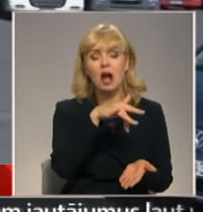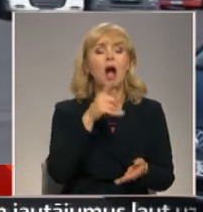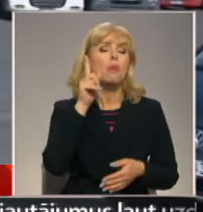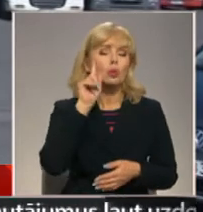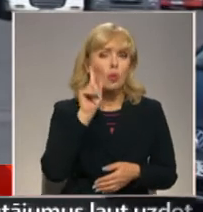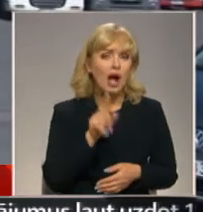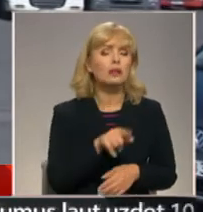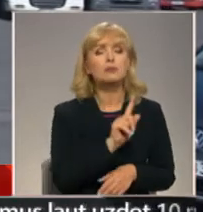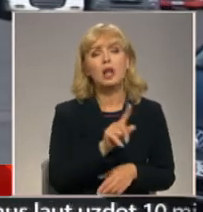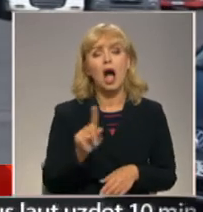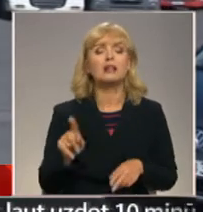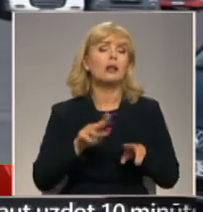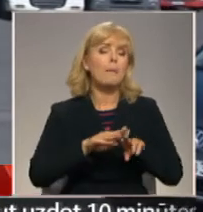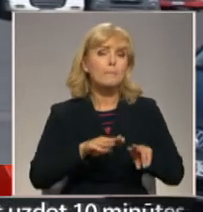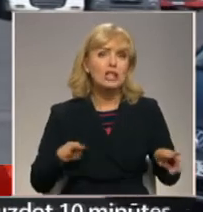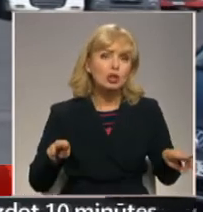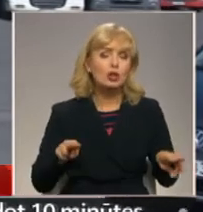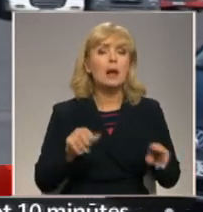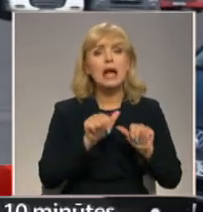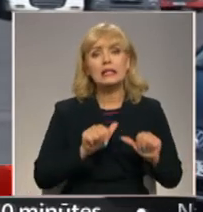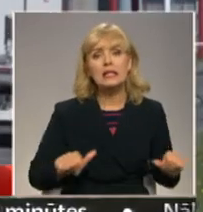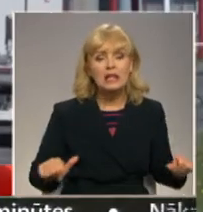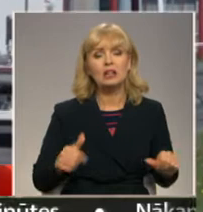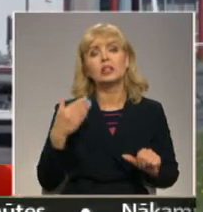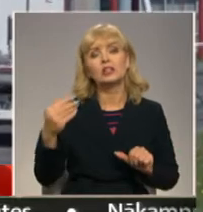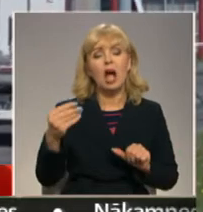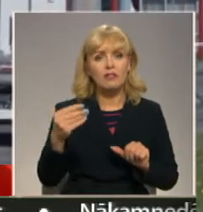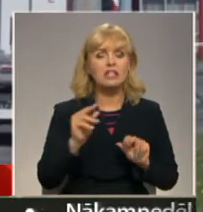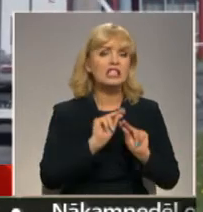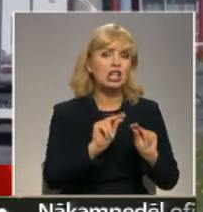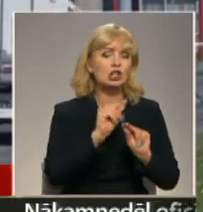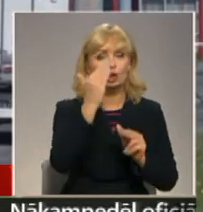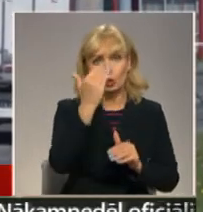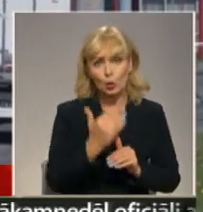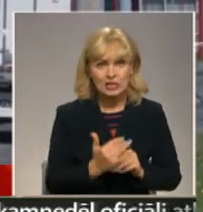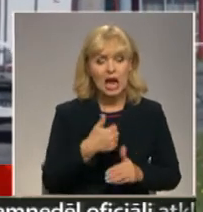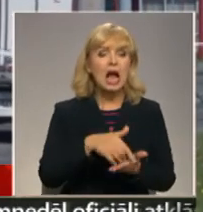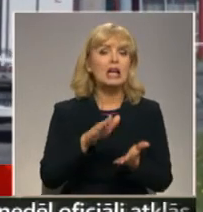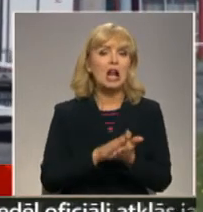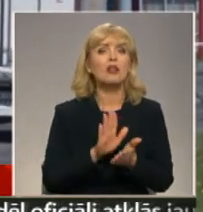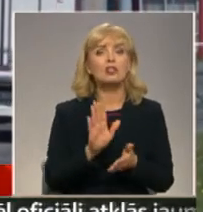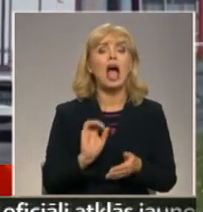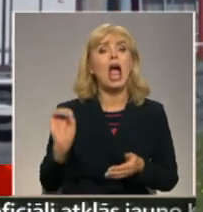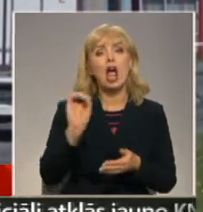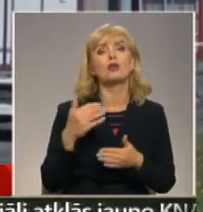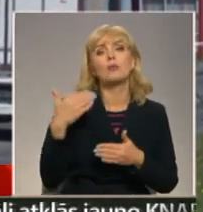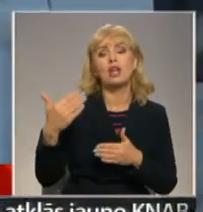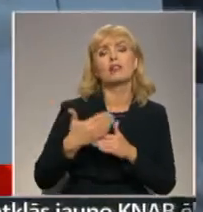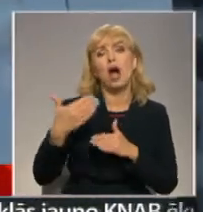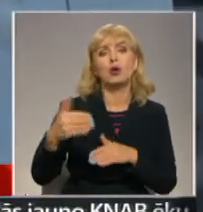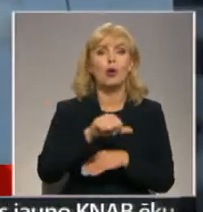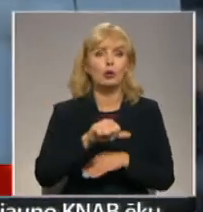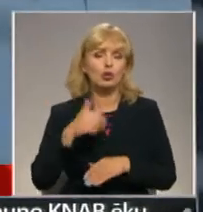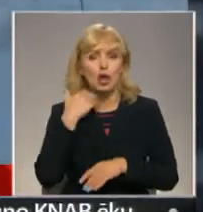ir katrai ministrai, katram dienestam ir savas instrukcijas. Tā kā Krāslavas novads atrodas pie Eiropas Savienības ārējās robežas